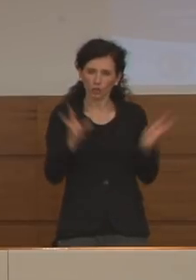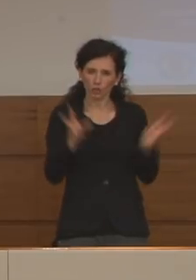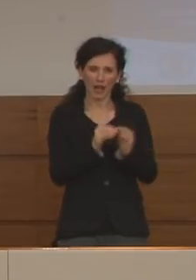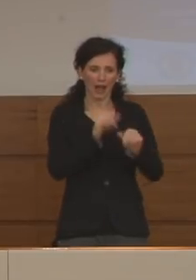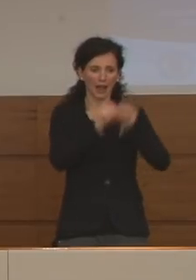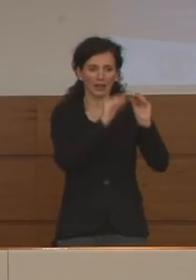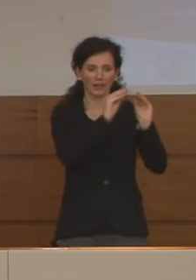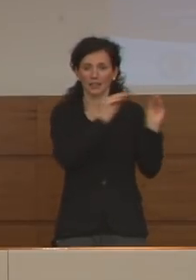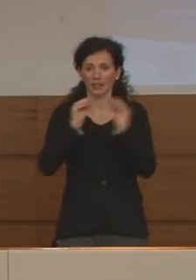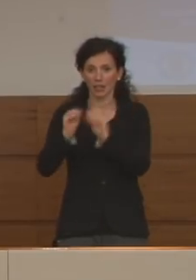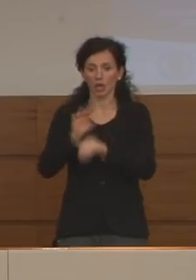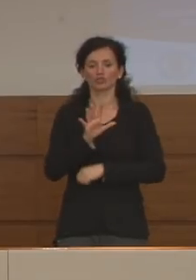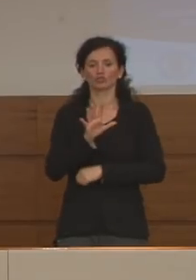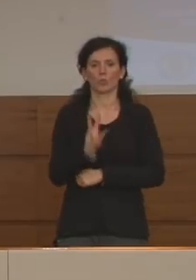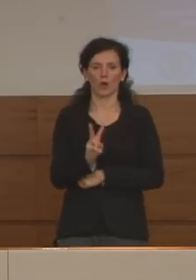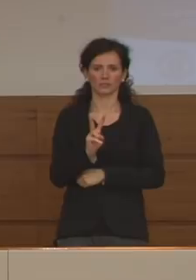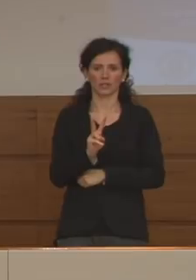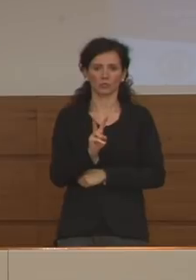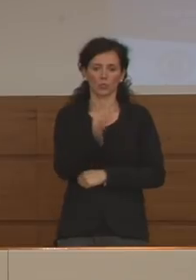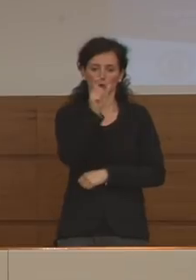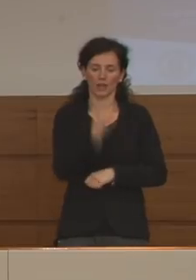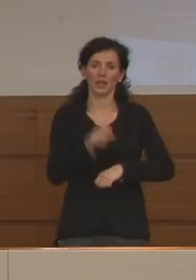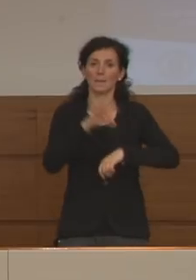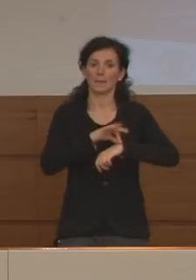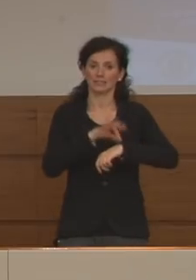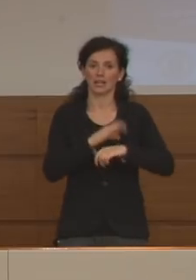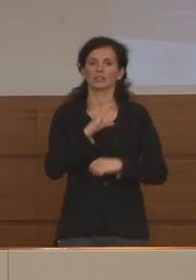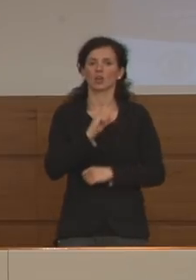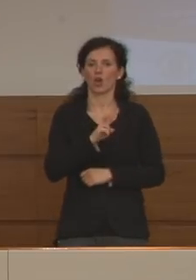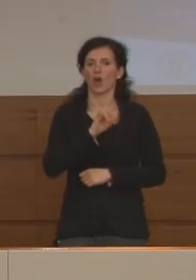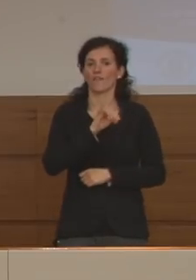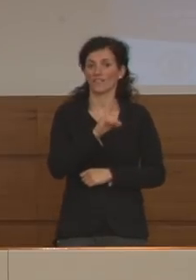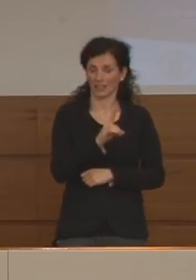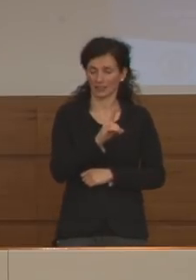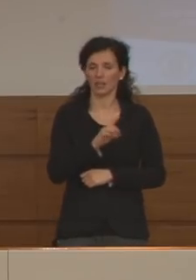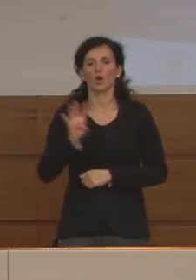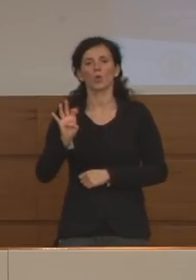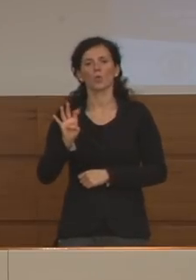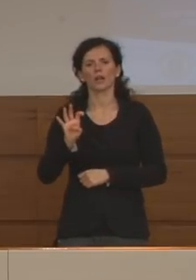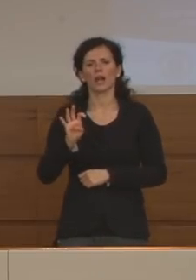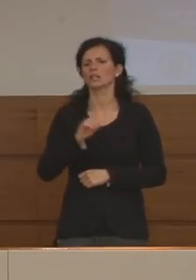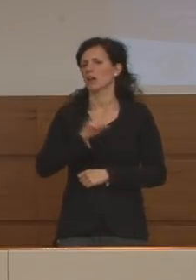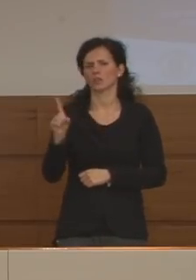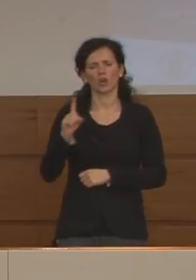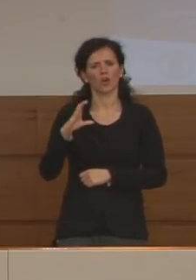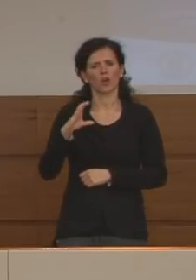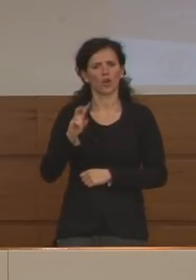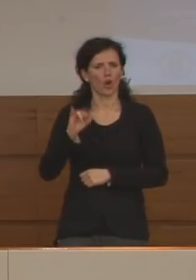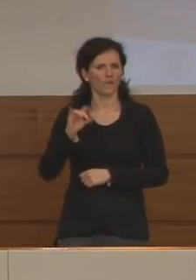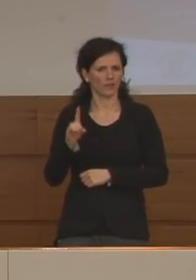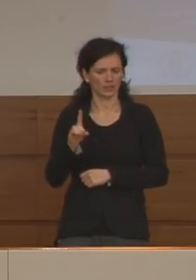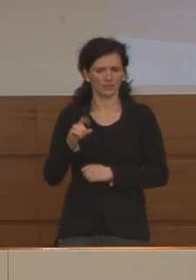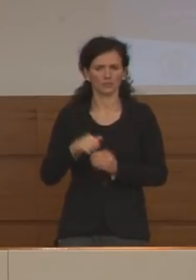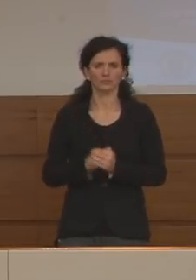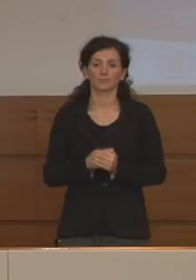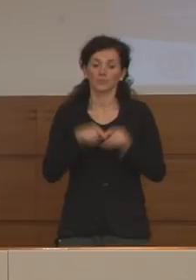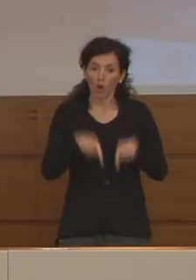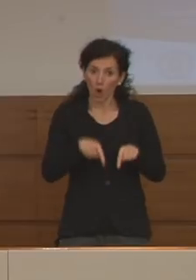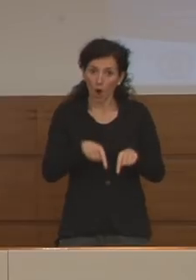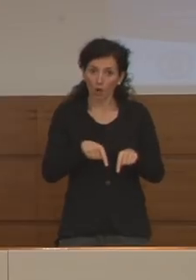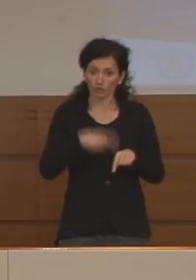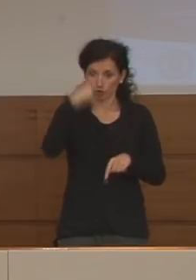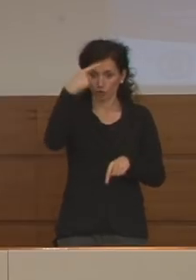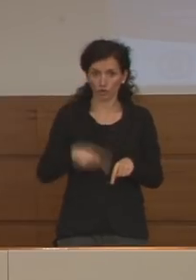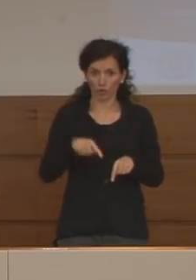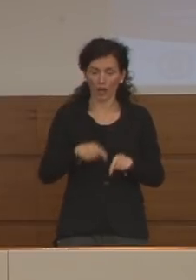di 52 pazienti covic e 40 pazienti non covip solo oggi sono stati trasferiti